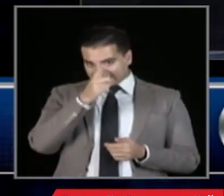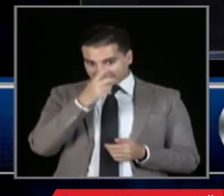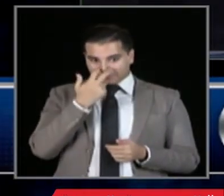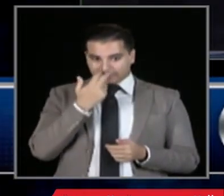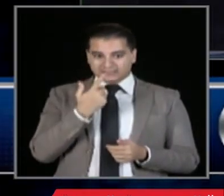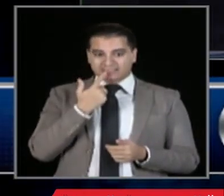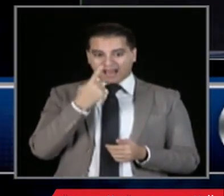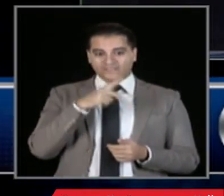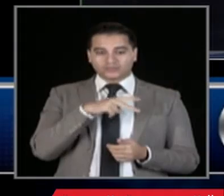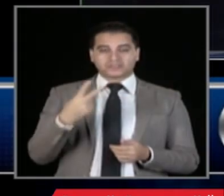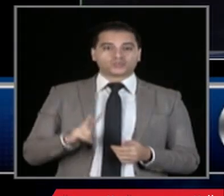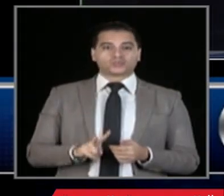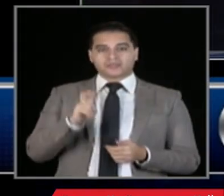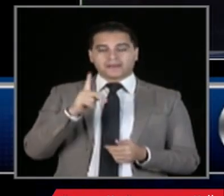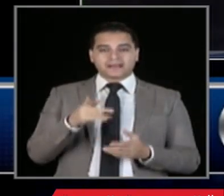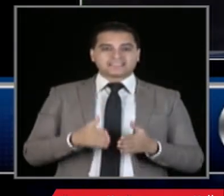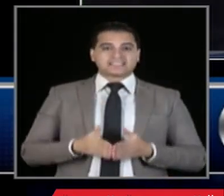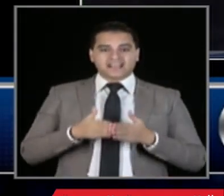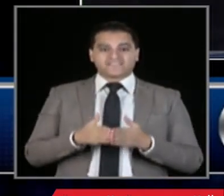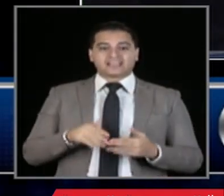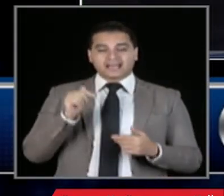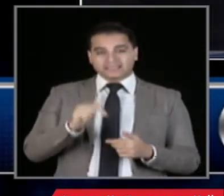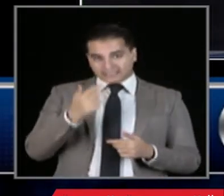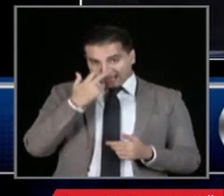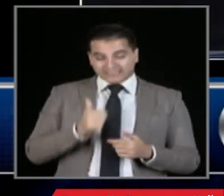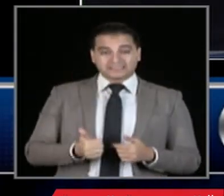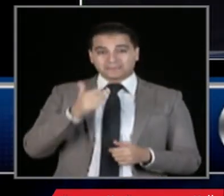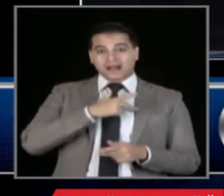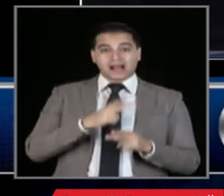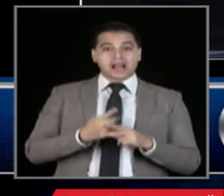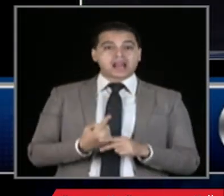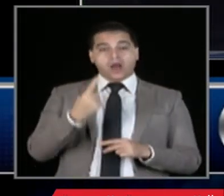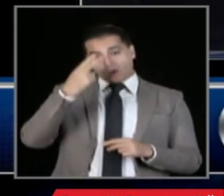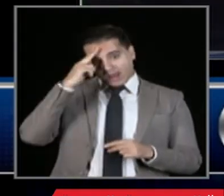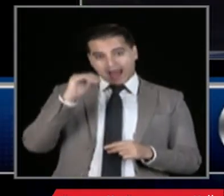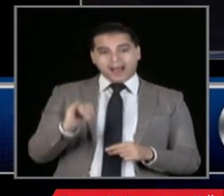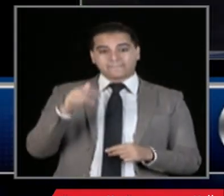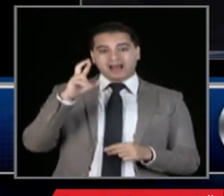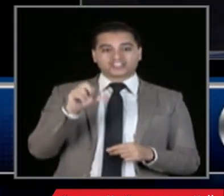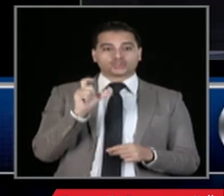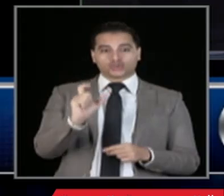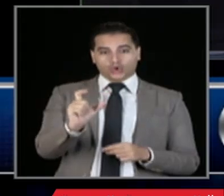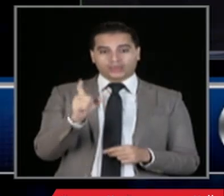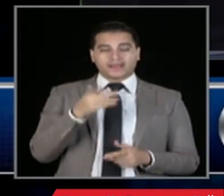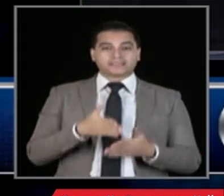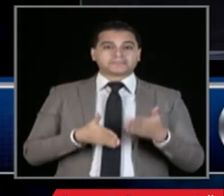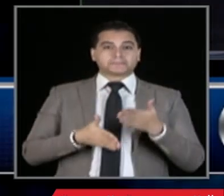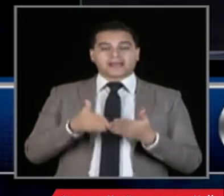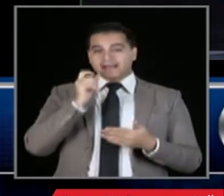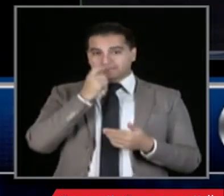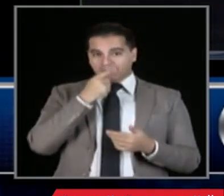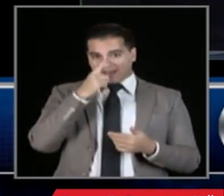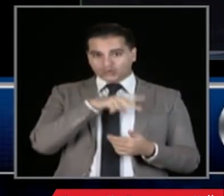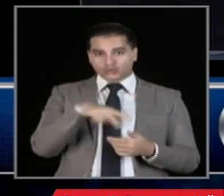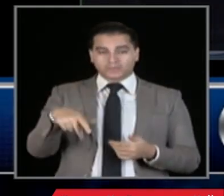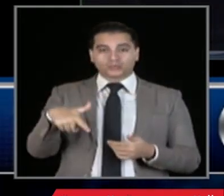1872؟ السفينة دي كان اسمها الأول أمازون، اتبنت